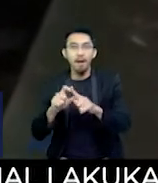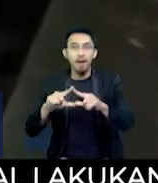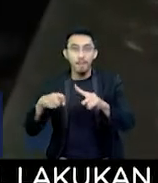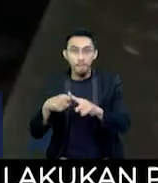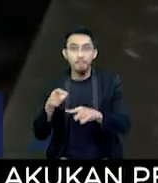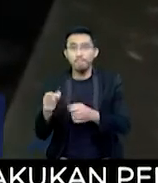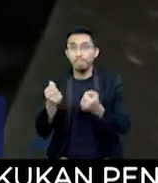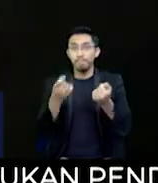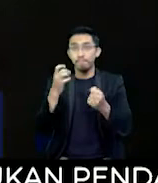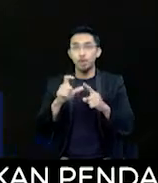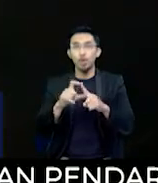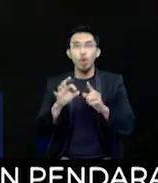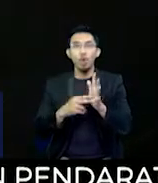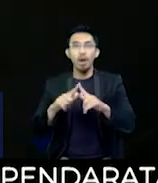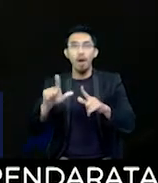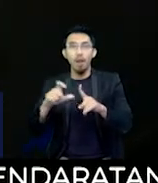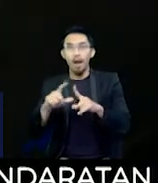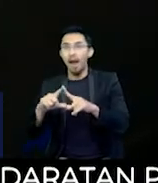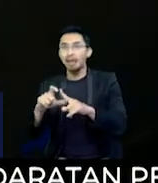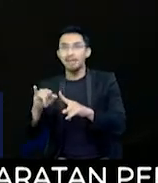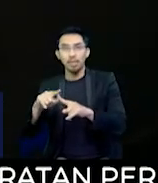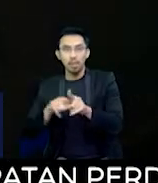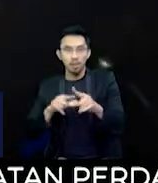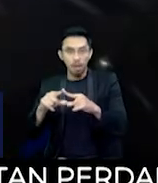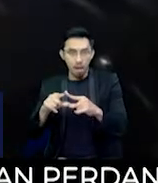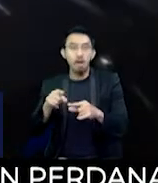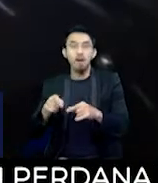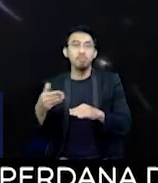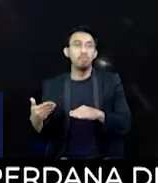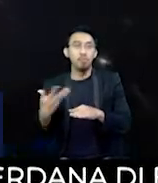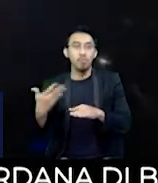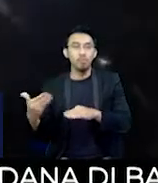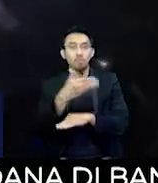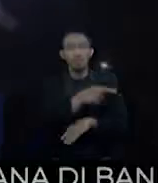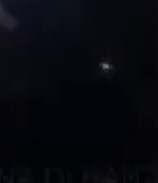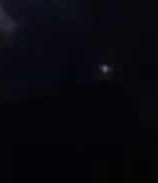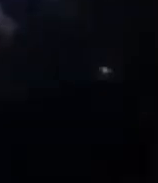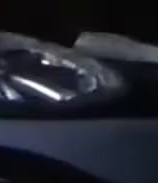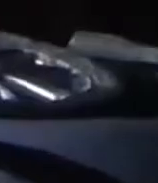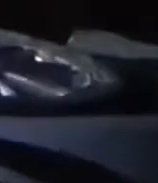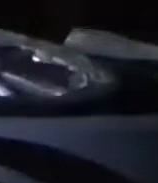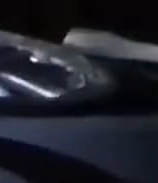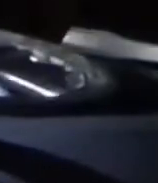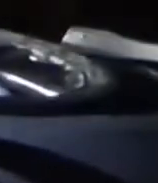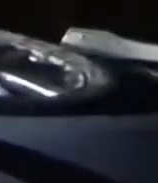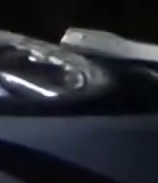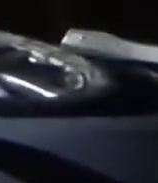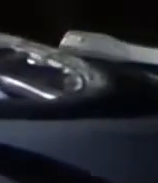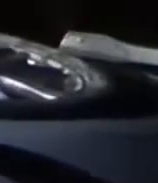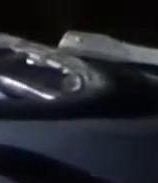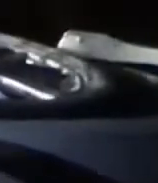Aditya melaju kencang dari Jalan Adiaksa Raya menuju persimpangan Karang Tengah. Pengemudi diduga mengkonsumsi minuman keras, tak